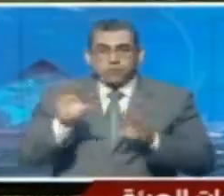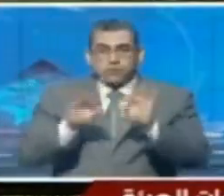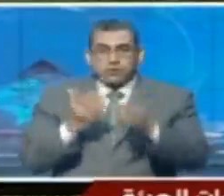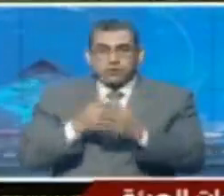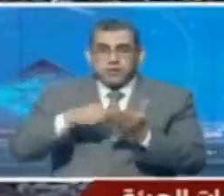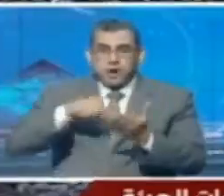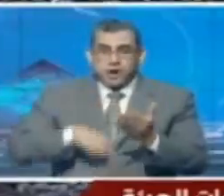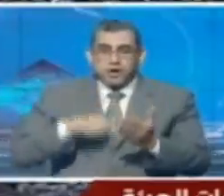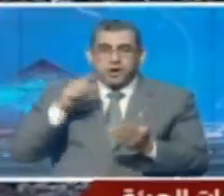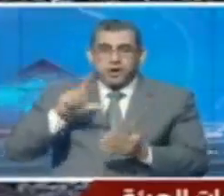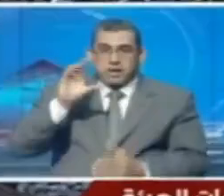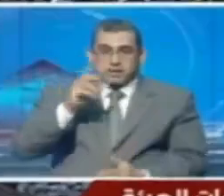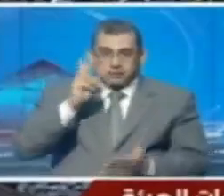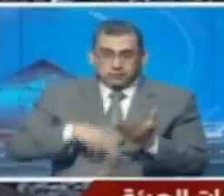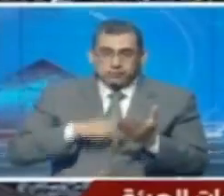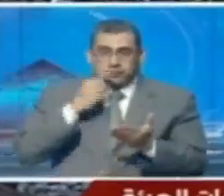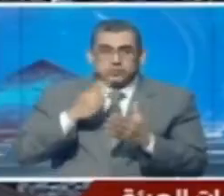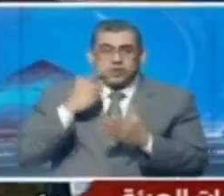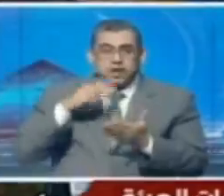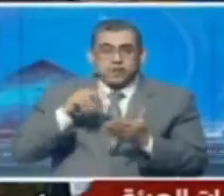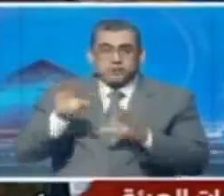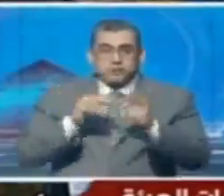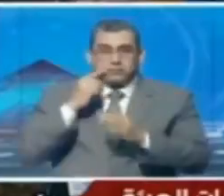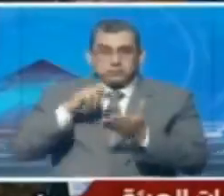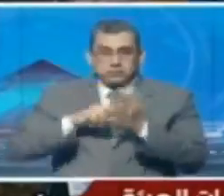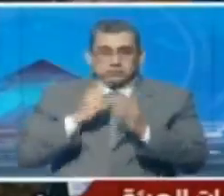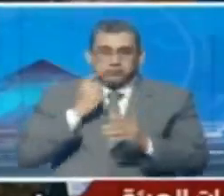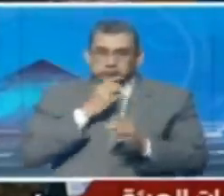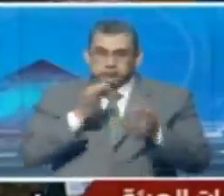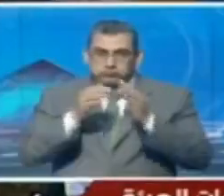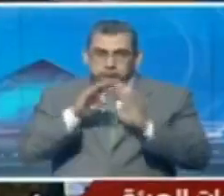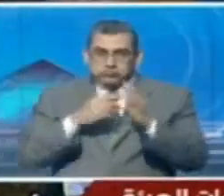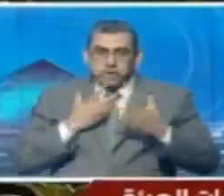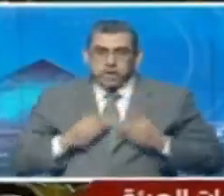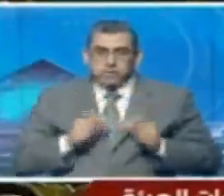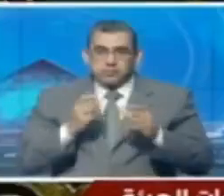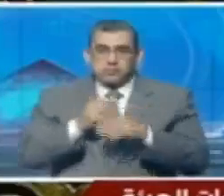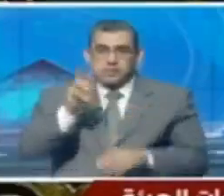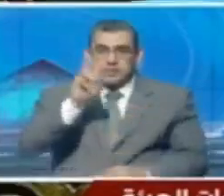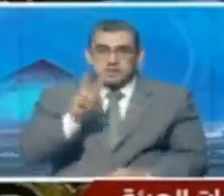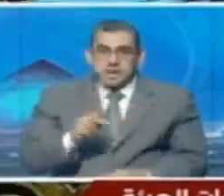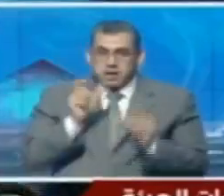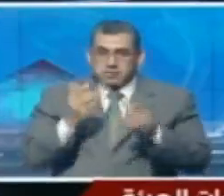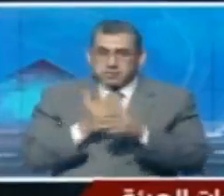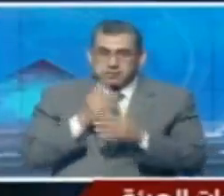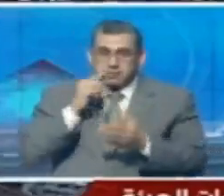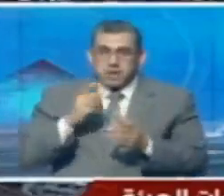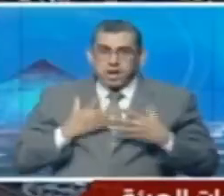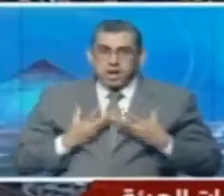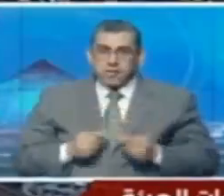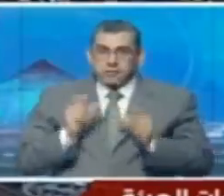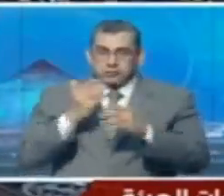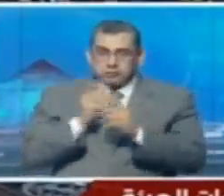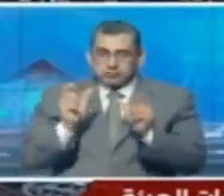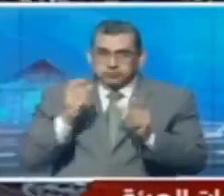قرارا لرئيس الجمهورية يقضي باتخاذ عدد من التدابير والإجراءات الأمنية في شبه جزيرة سيناء حفاظا على الأمن